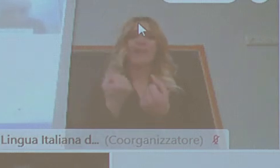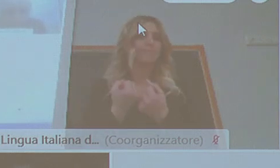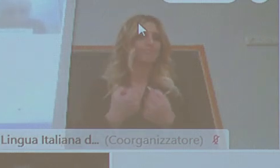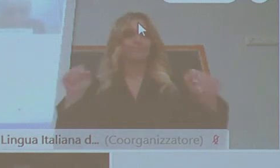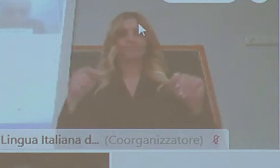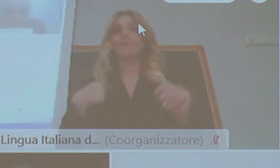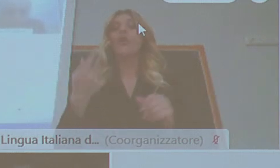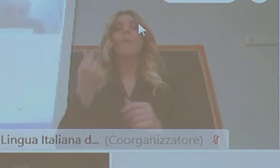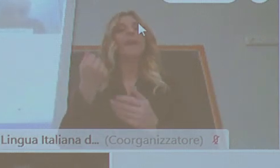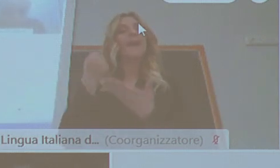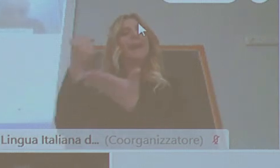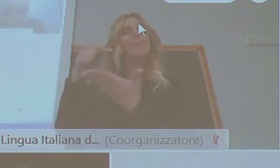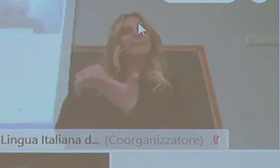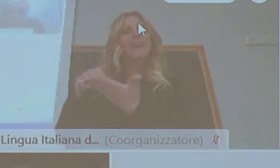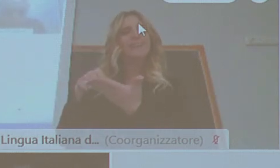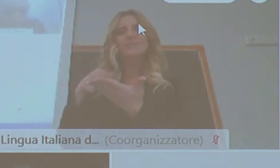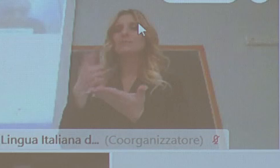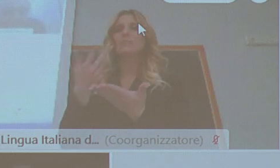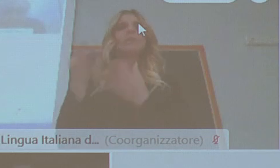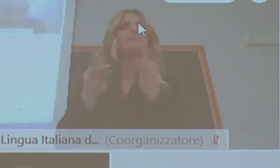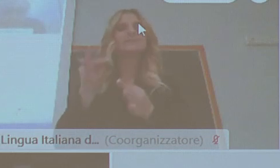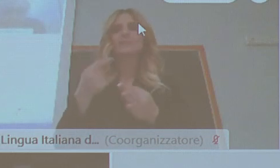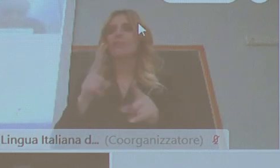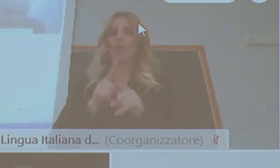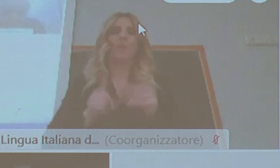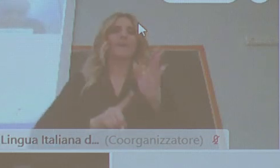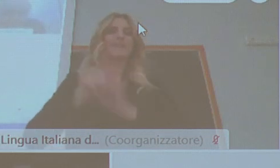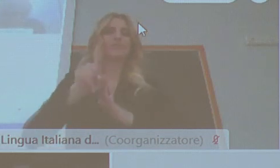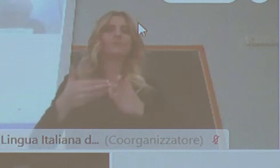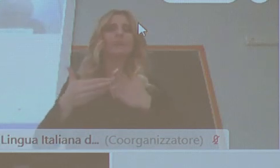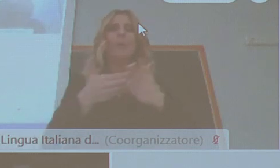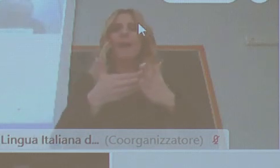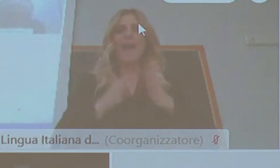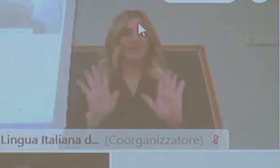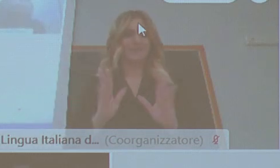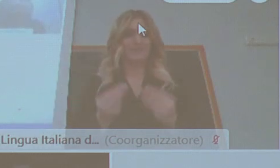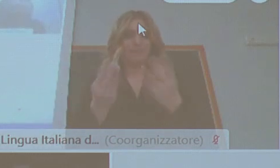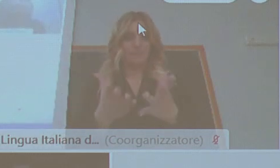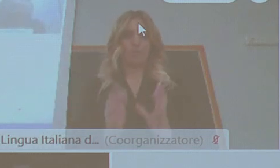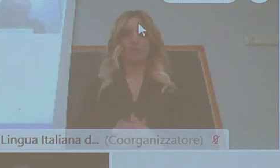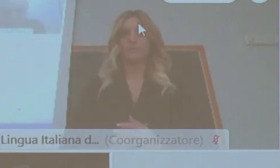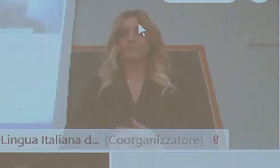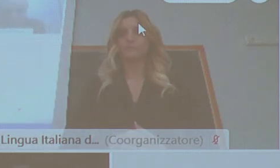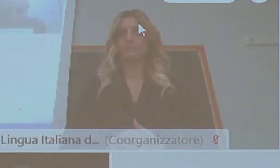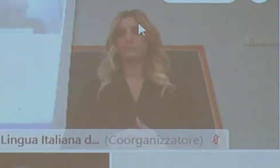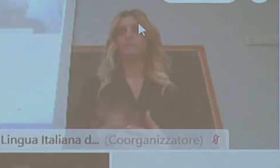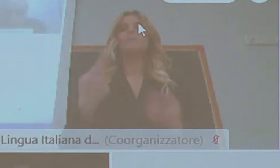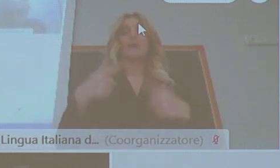principio del capitalismo è quello, il principio del massimo risultato col minimo mezzo. E quindi